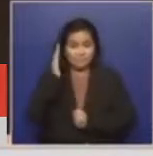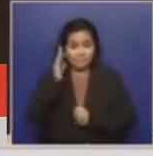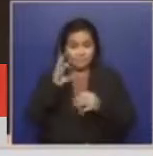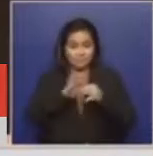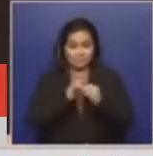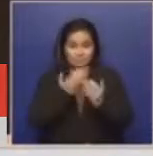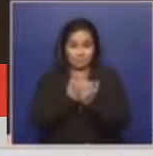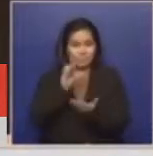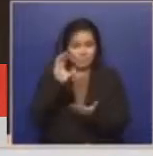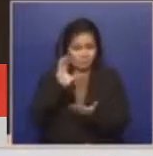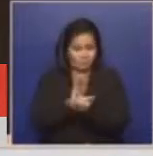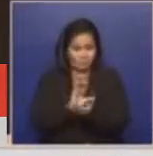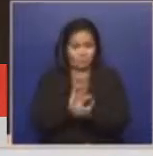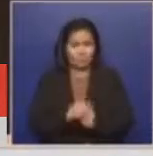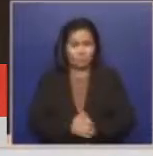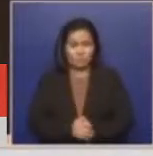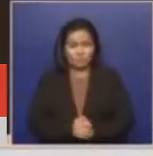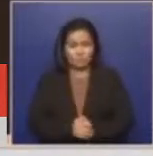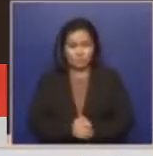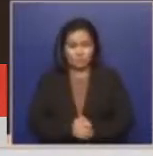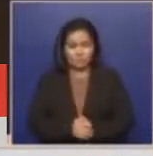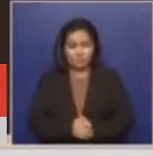ณรายจ่าย